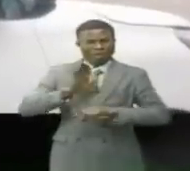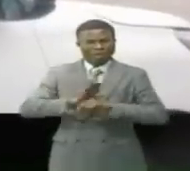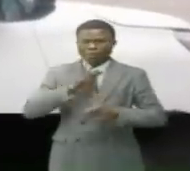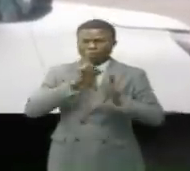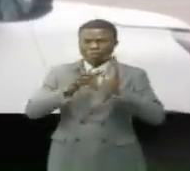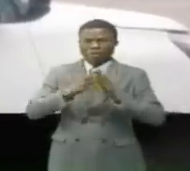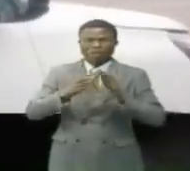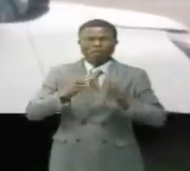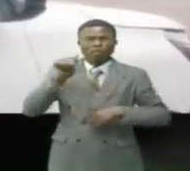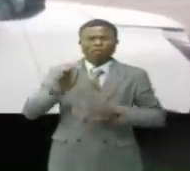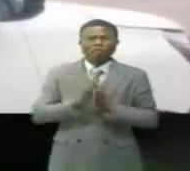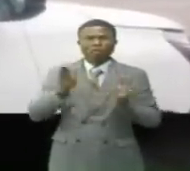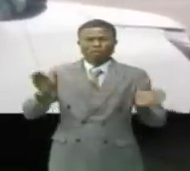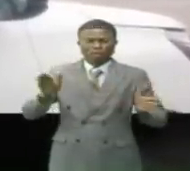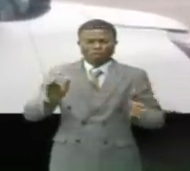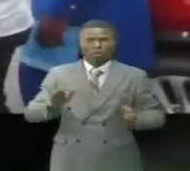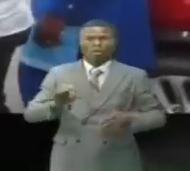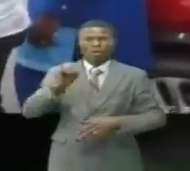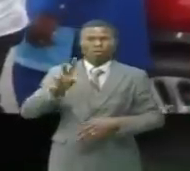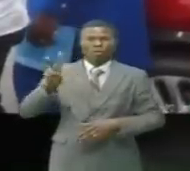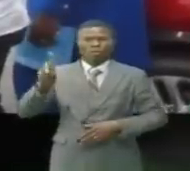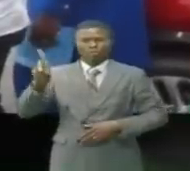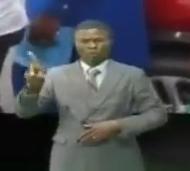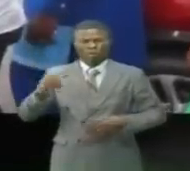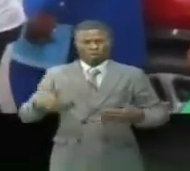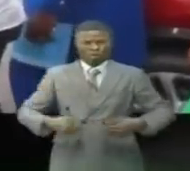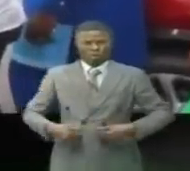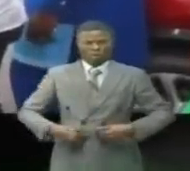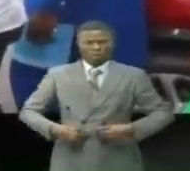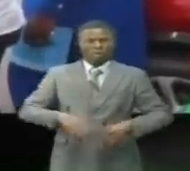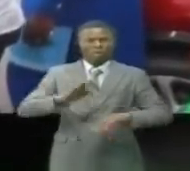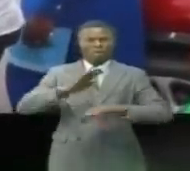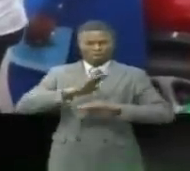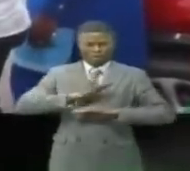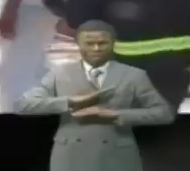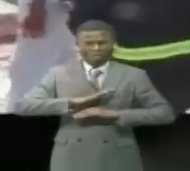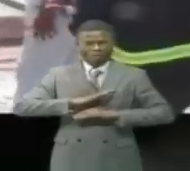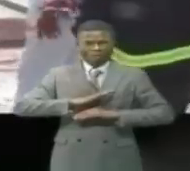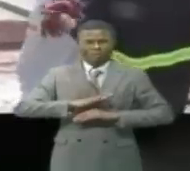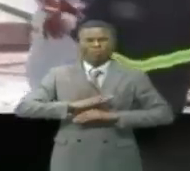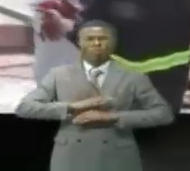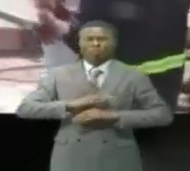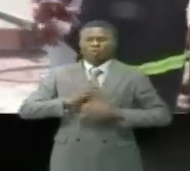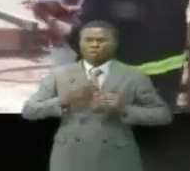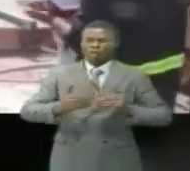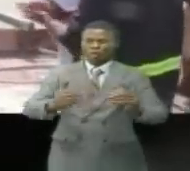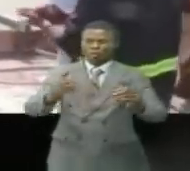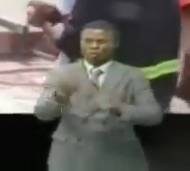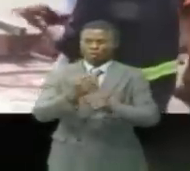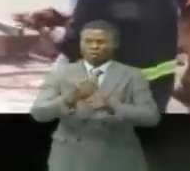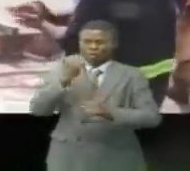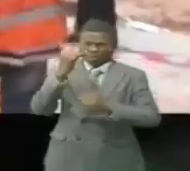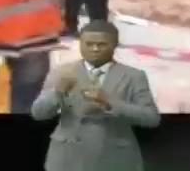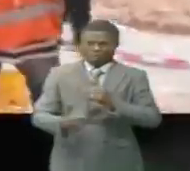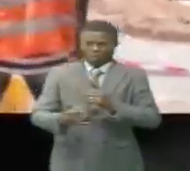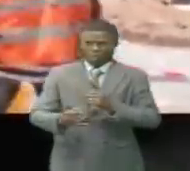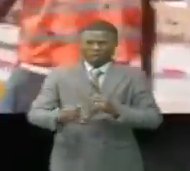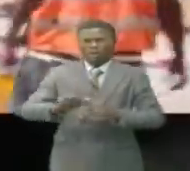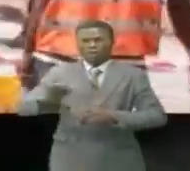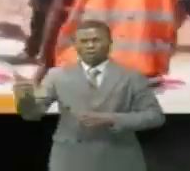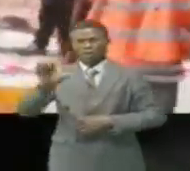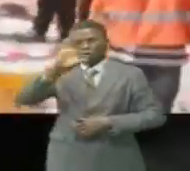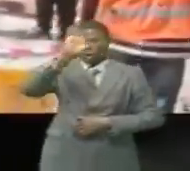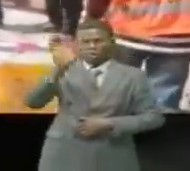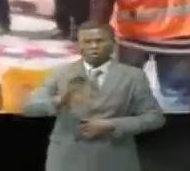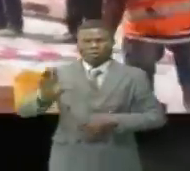d'échanger avec le directeur général de l'OVD, ces jeunes se disent rassurés à un bon parachèvement des travaux routiers dans certaines communes de